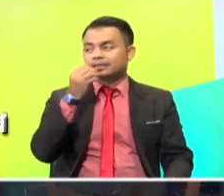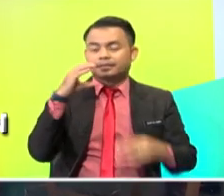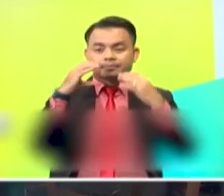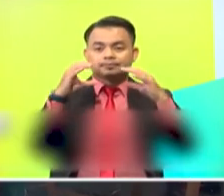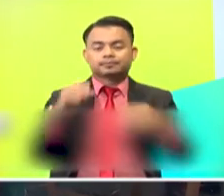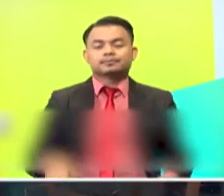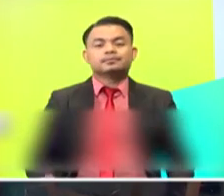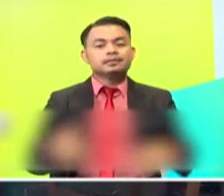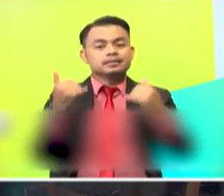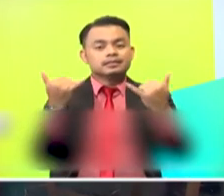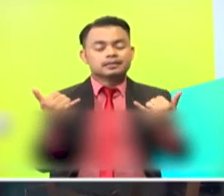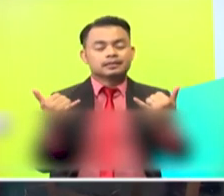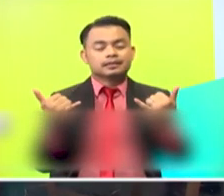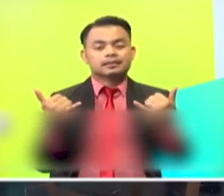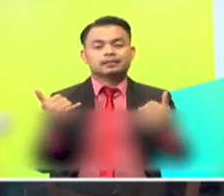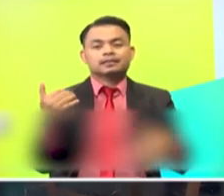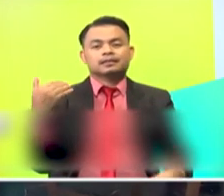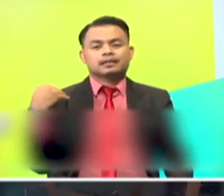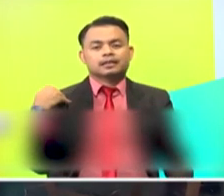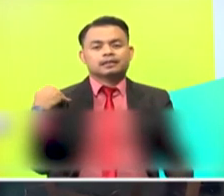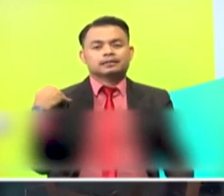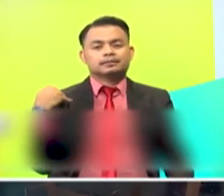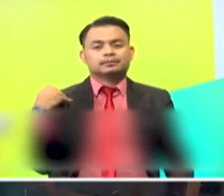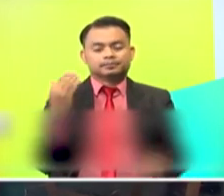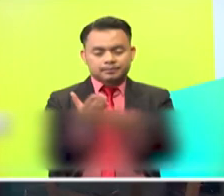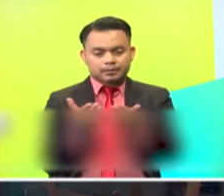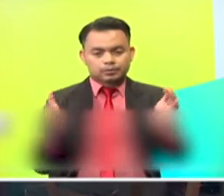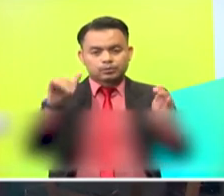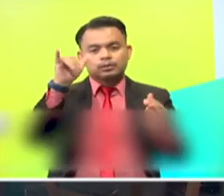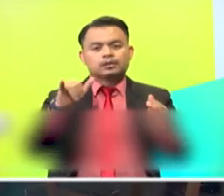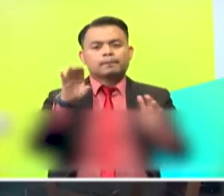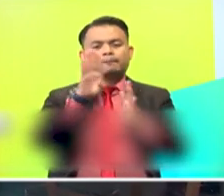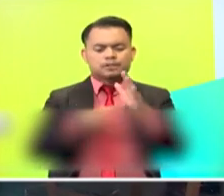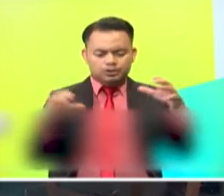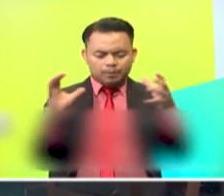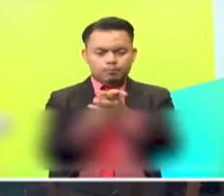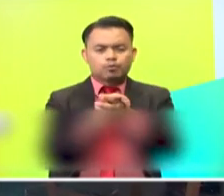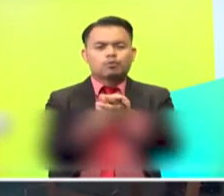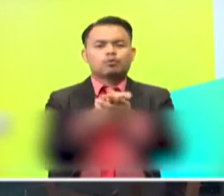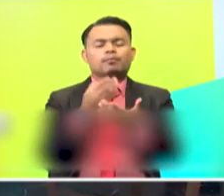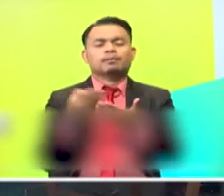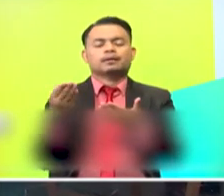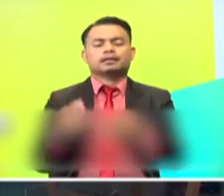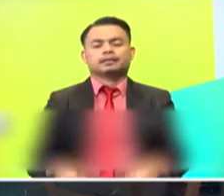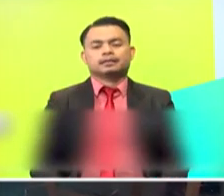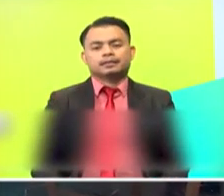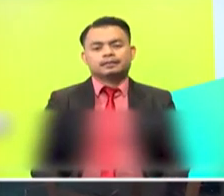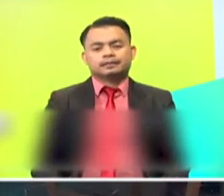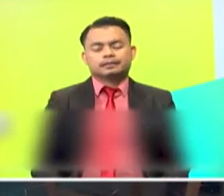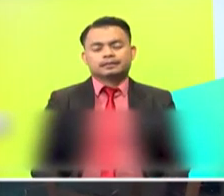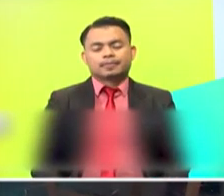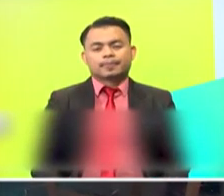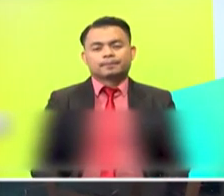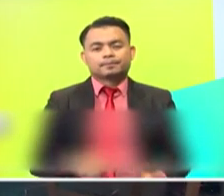sekarang di sana ada satu bakul yang dapat campur bahan-bahannya Oke Adik Aceh Bu ingin saya